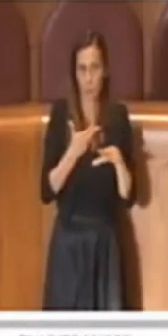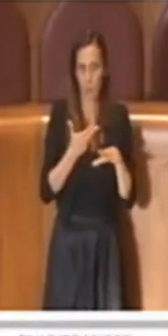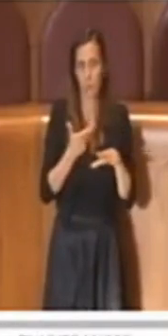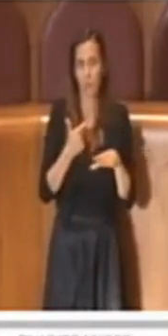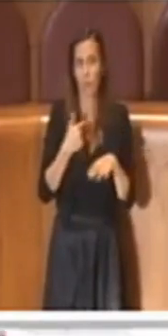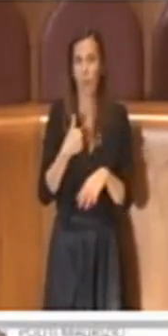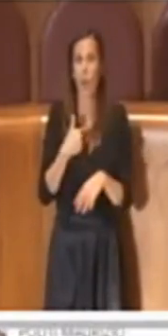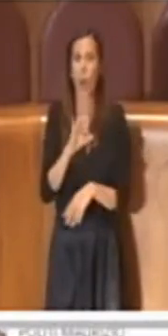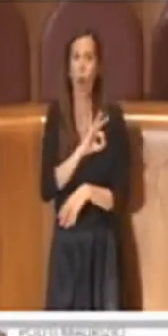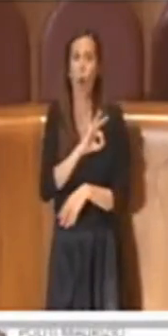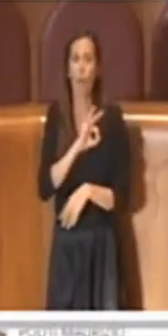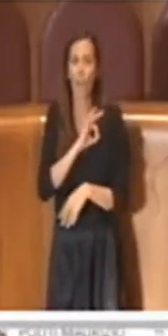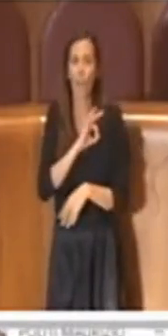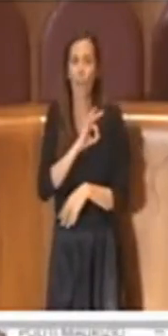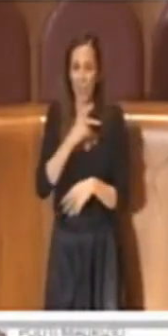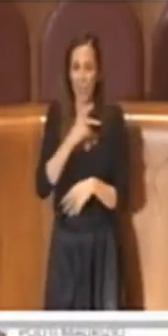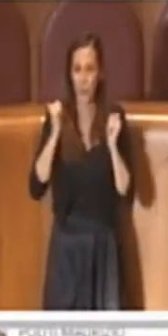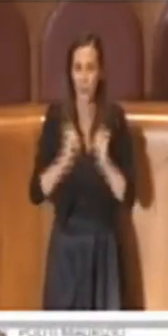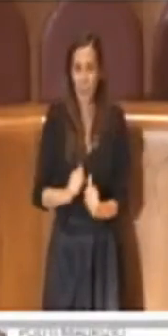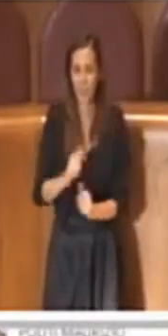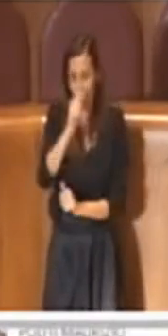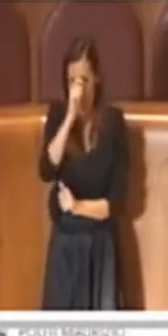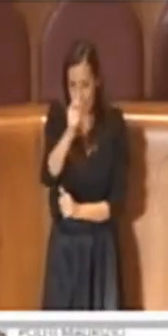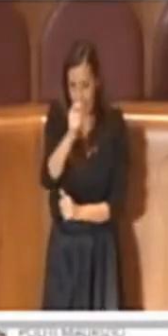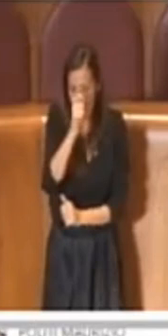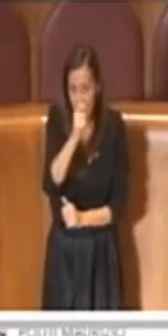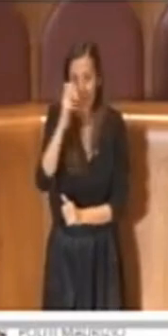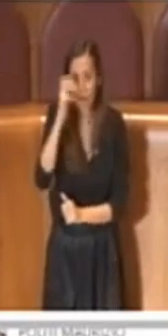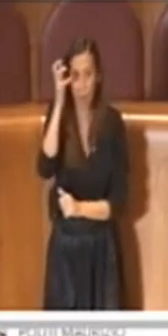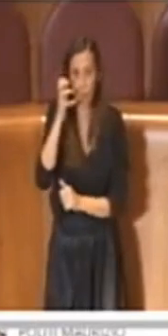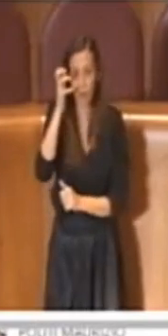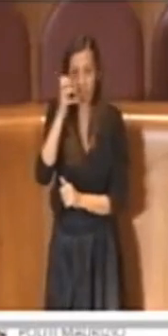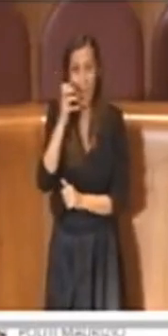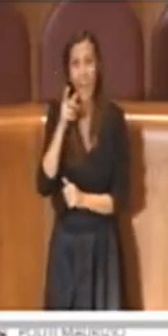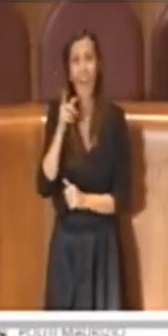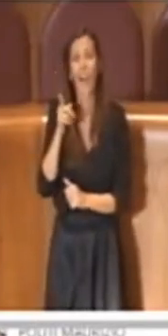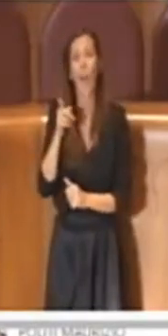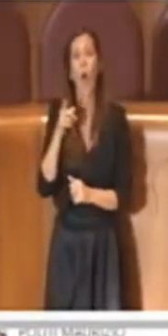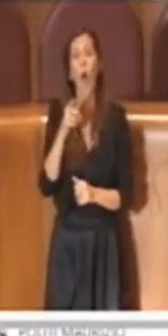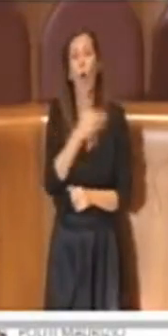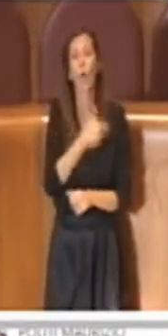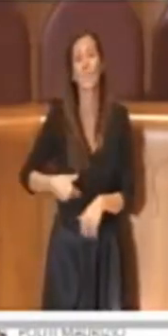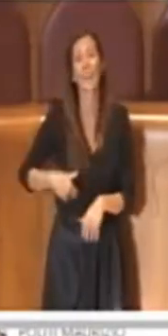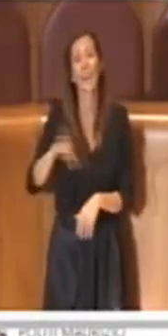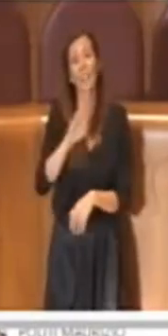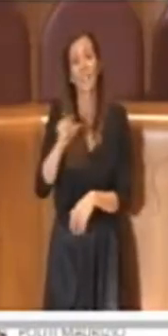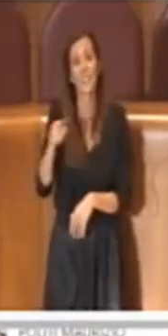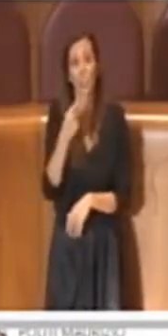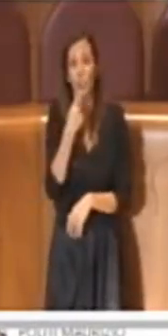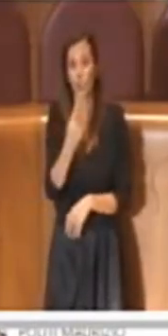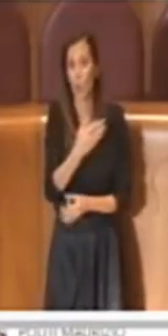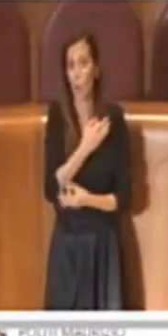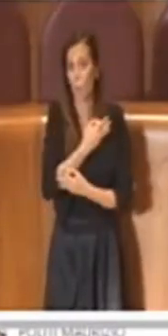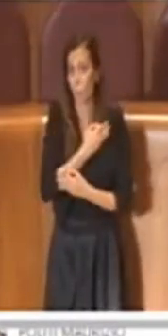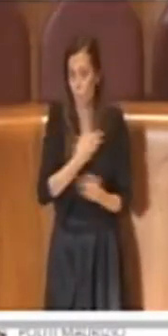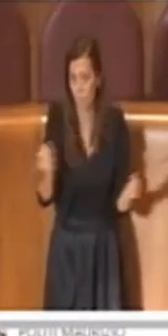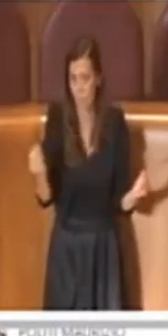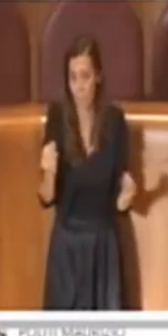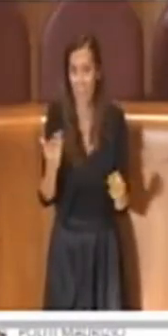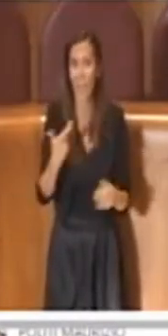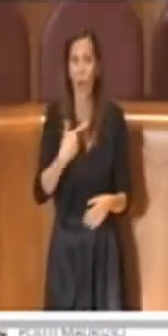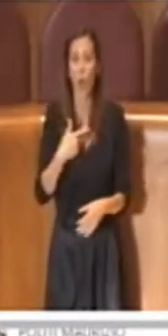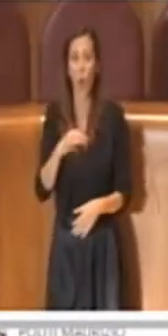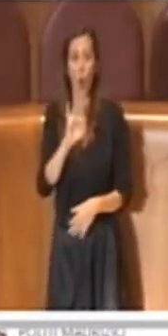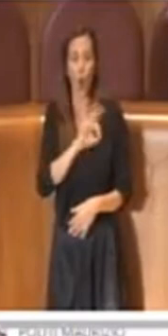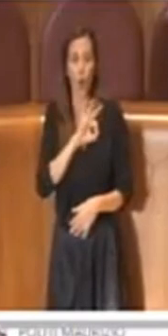del conferimento della cittadinanza onoraria. Come ben diceva il consigliere Fassina, il conferimento